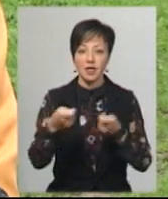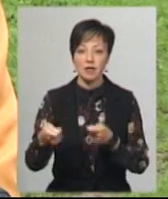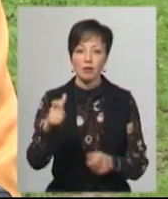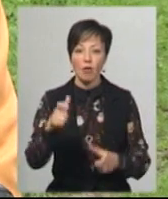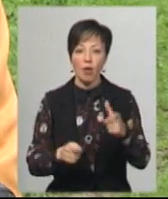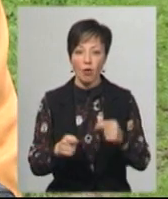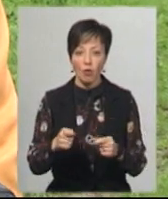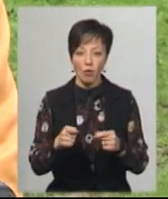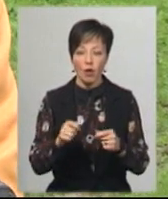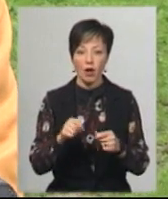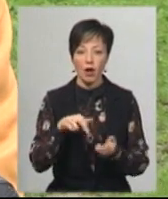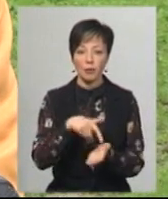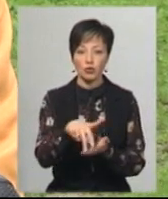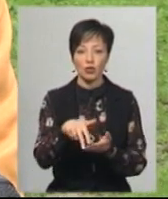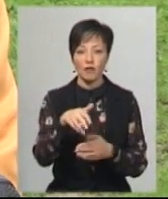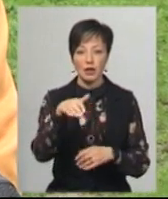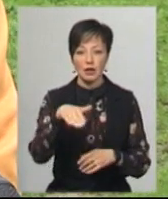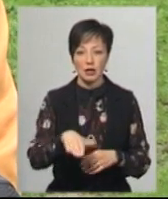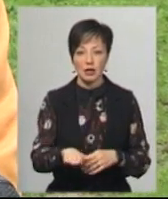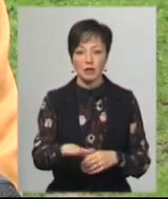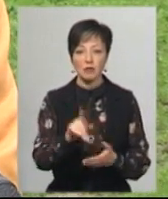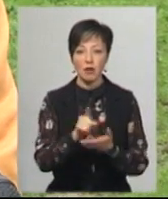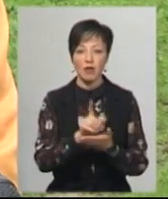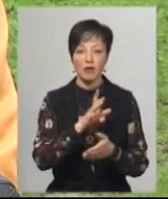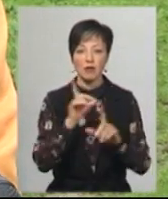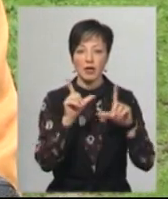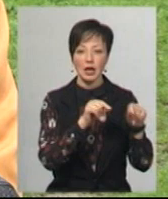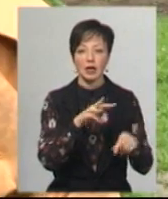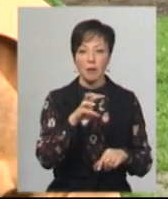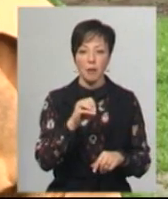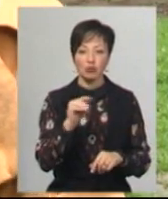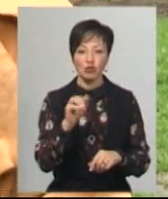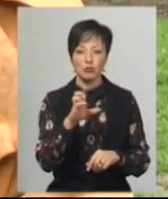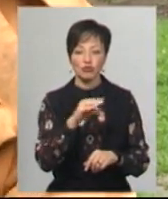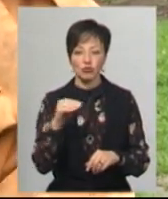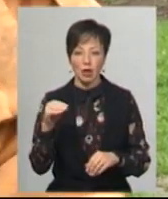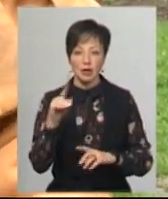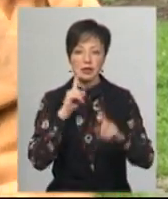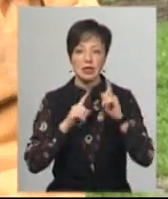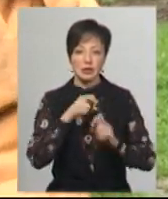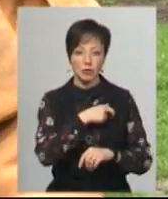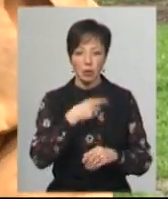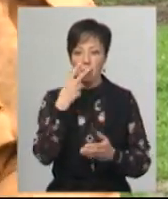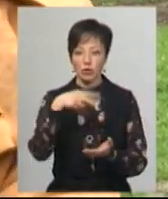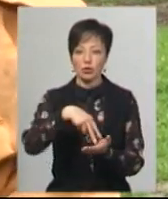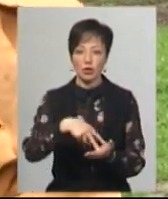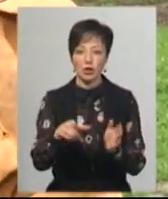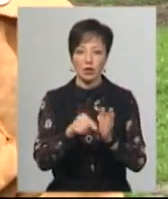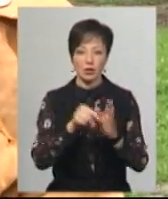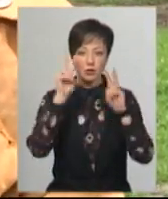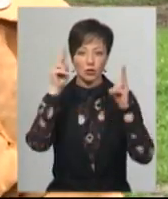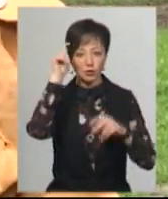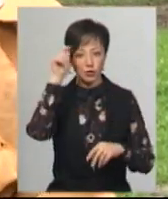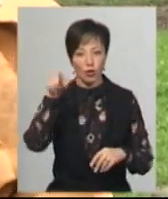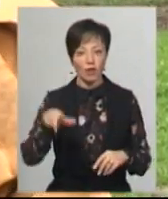і пішов на низ. Мав їхати в Джибіж на виконком. Бачили люди, що він там стояв, ще з якимось